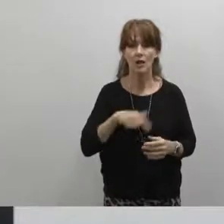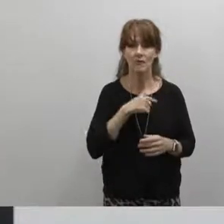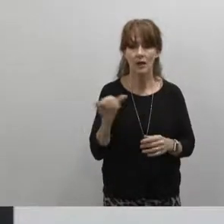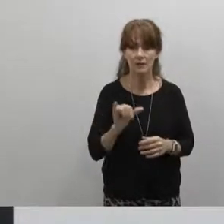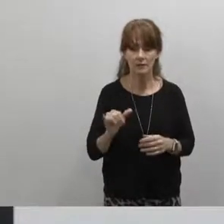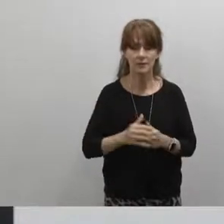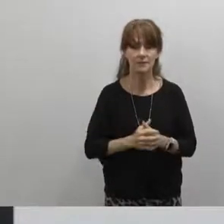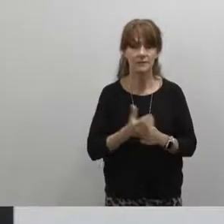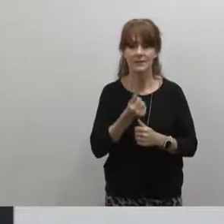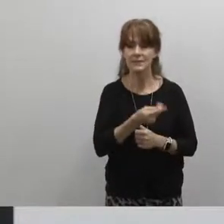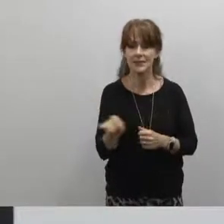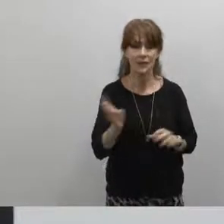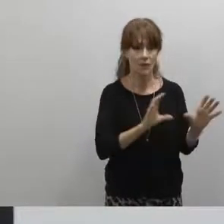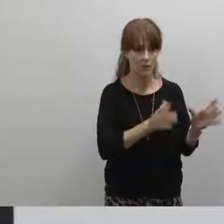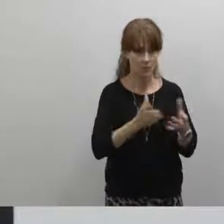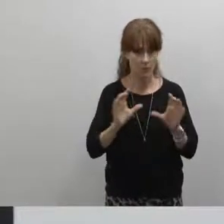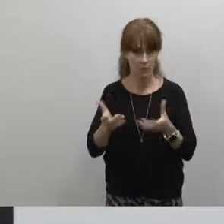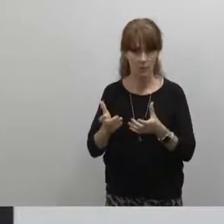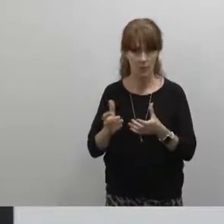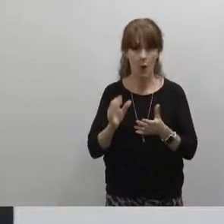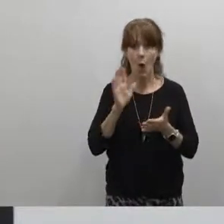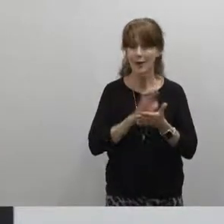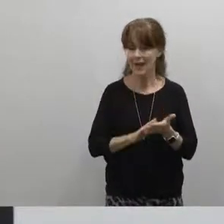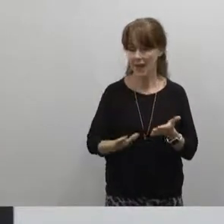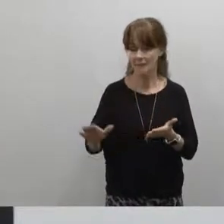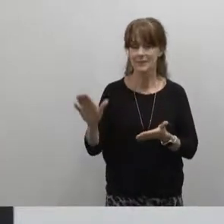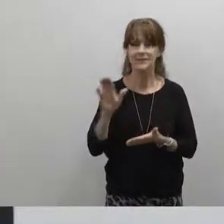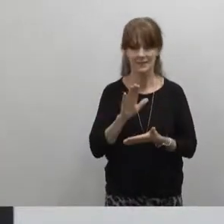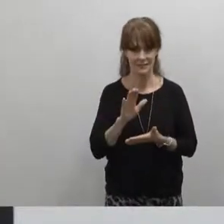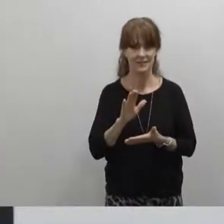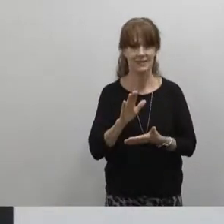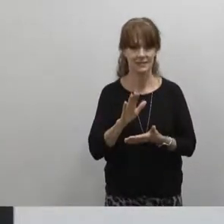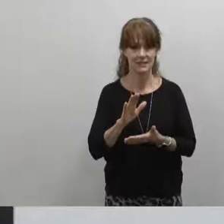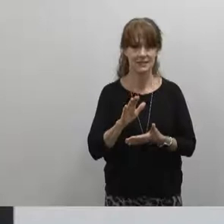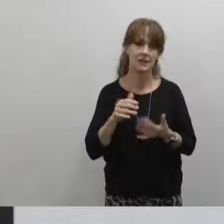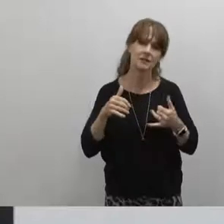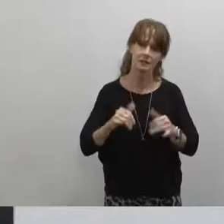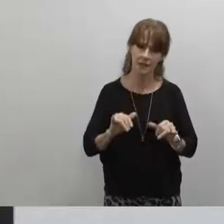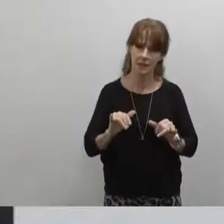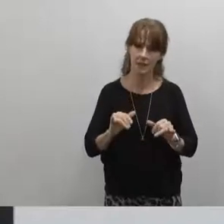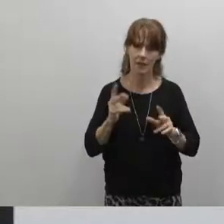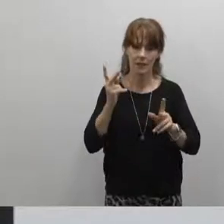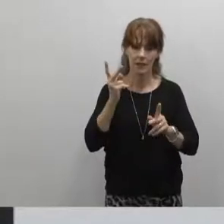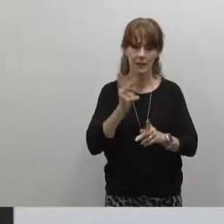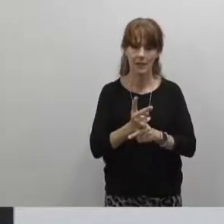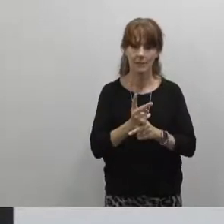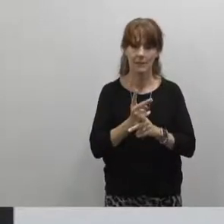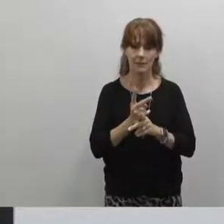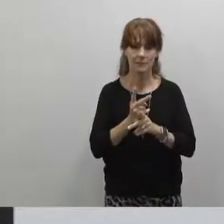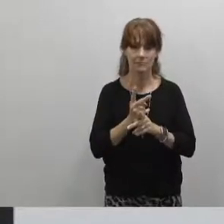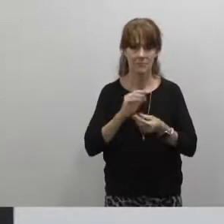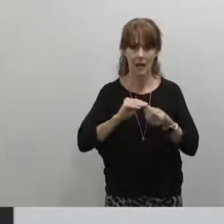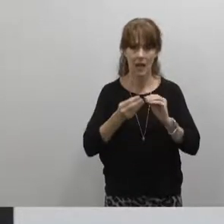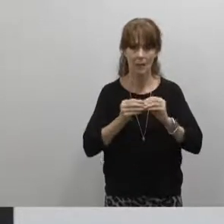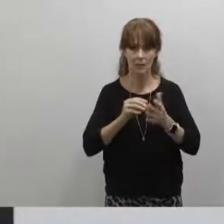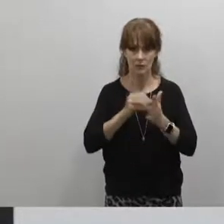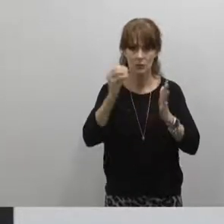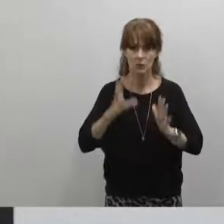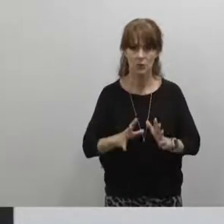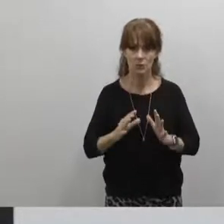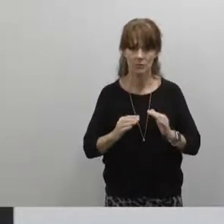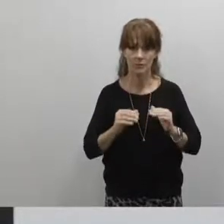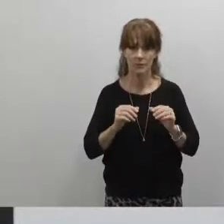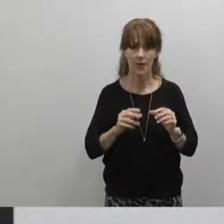dương ai biên chấm này chỉ biết say ở phía là riêng cái nó bồn là